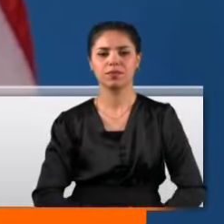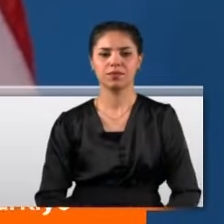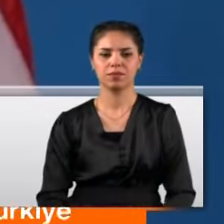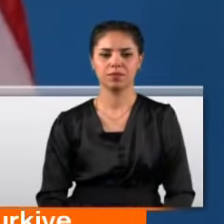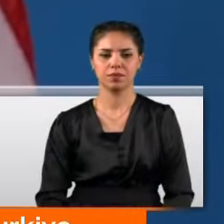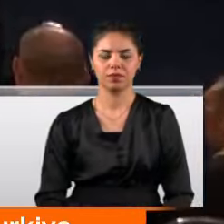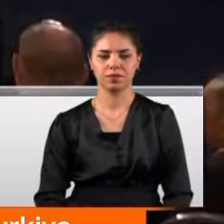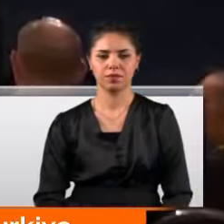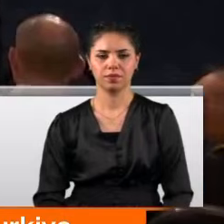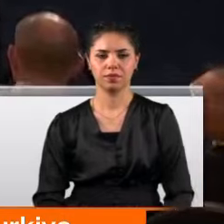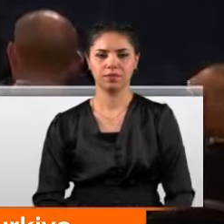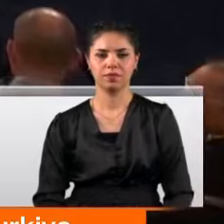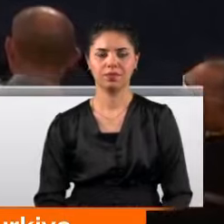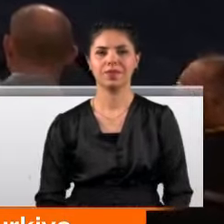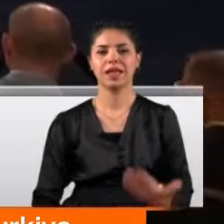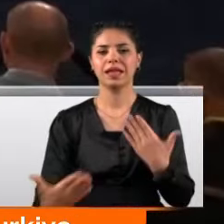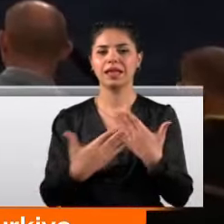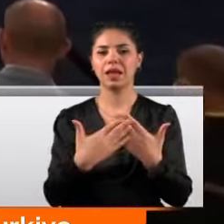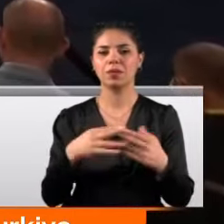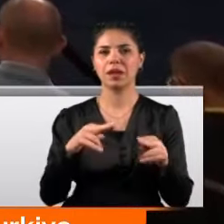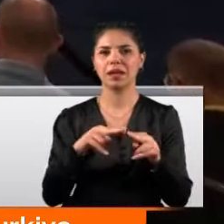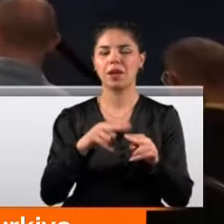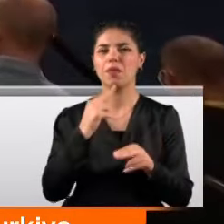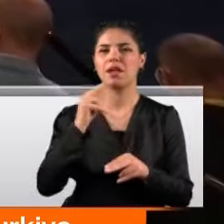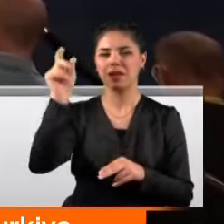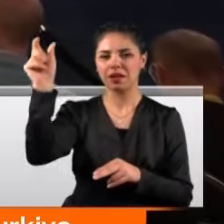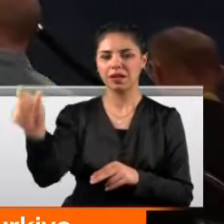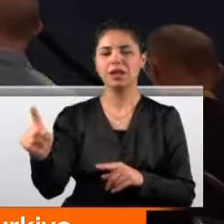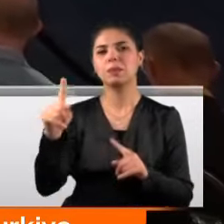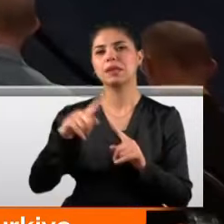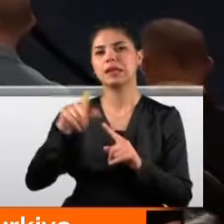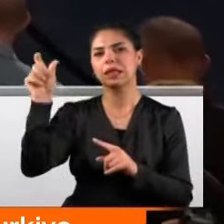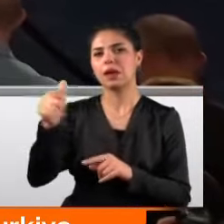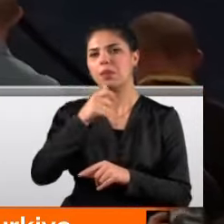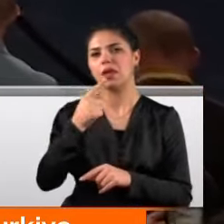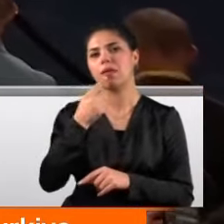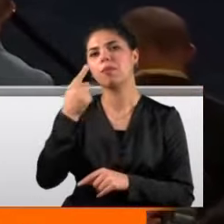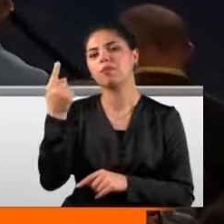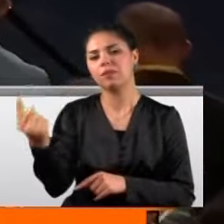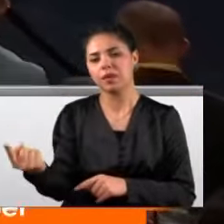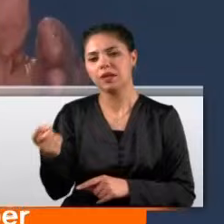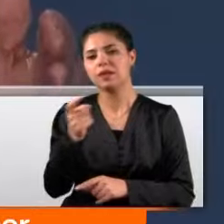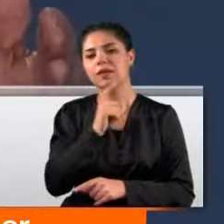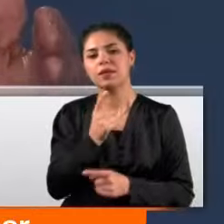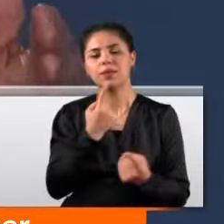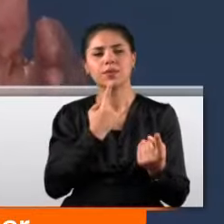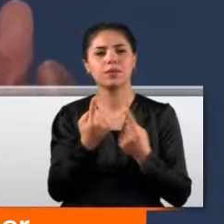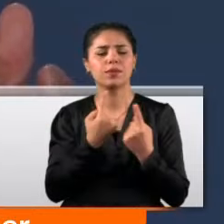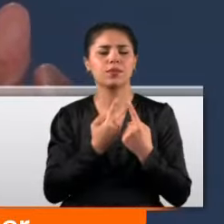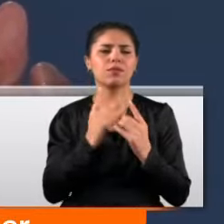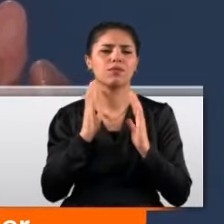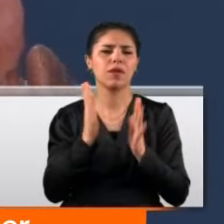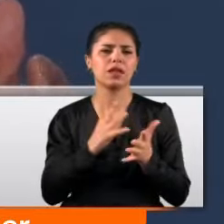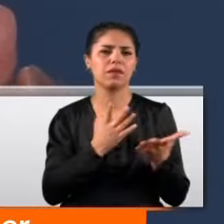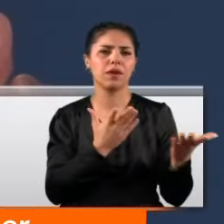hiç seçmezdim. Yardımcısı Kamala Harris'e yanlışlıkla Trump dedi. Ancak gafları bununla sınırlı değildi.